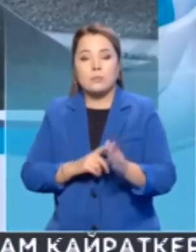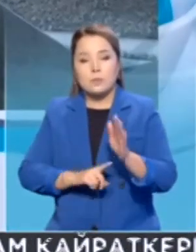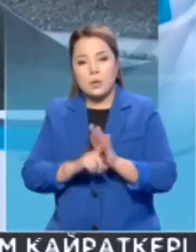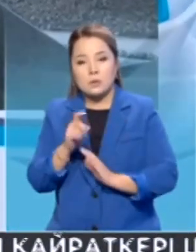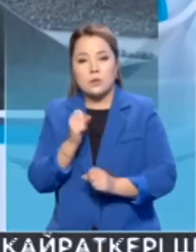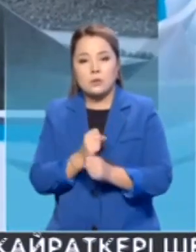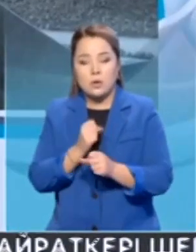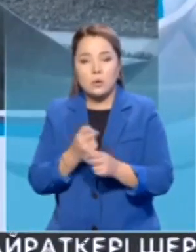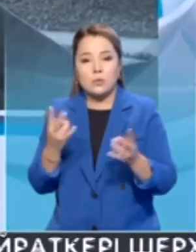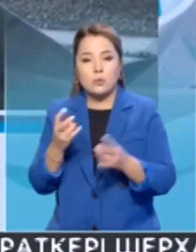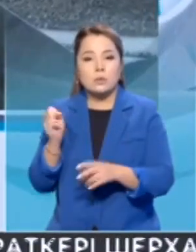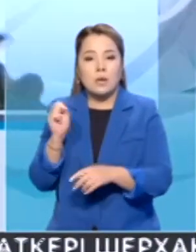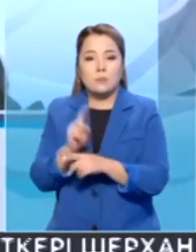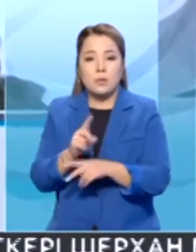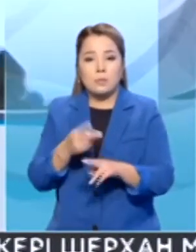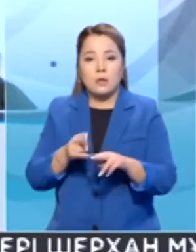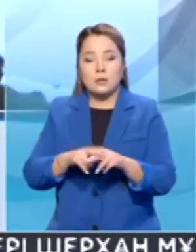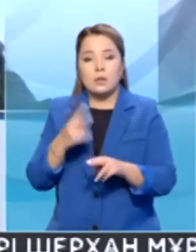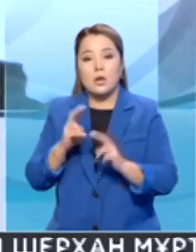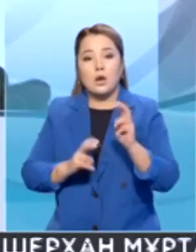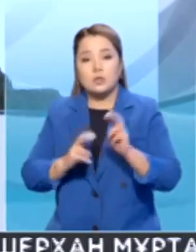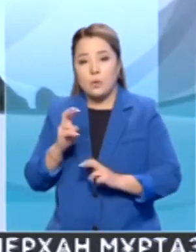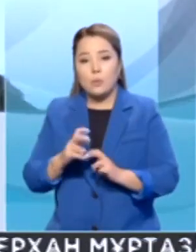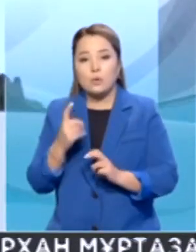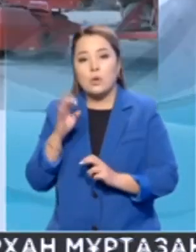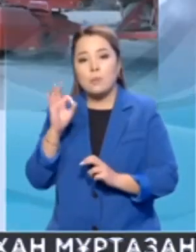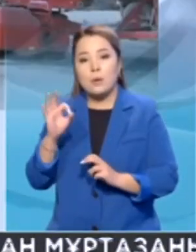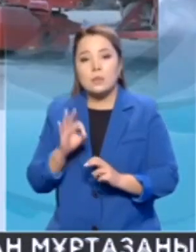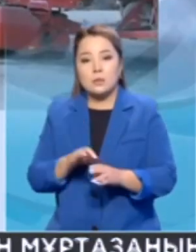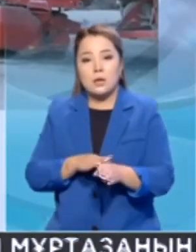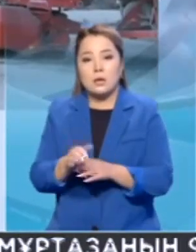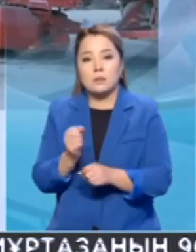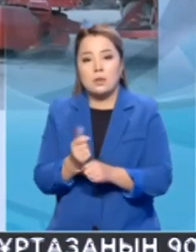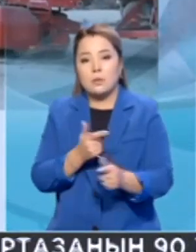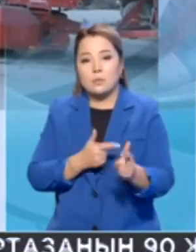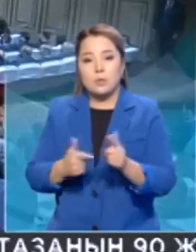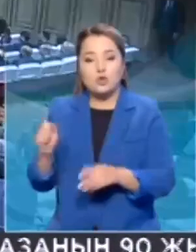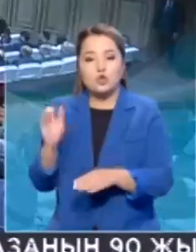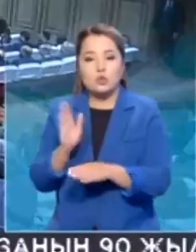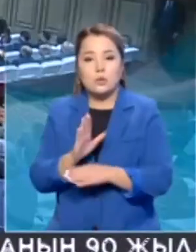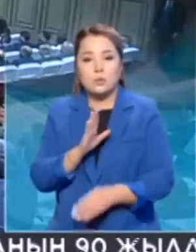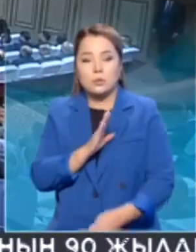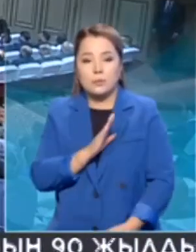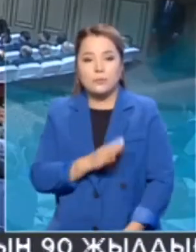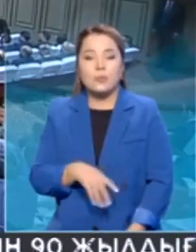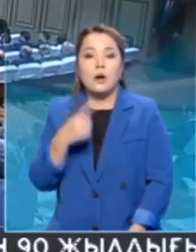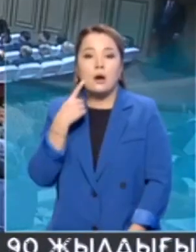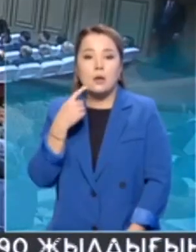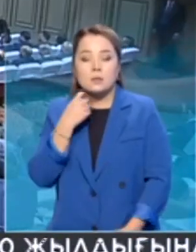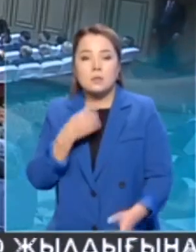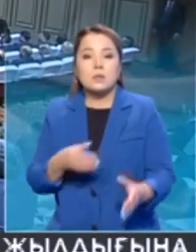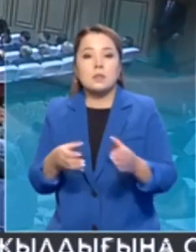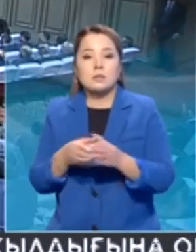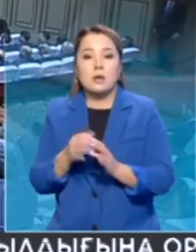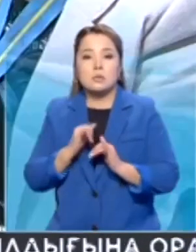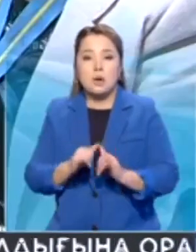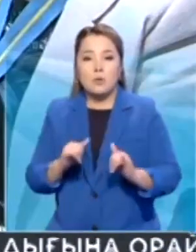тапсырды. Сонымен өңірдегі 2 зауытты 100% іске қосу жүктеліп отыр. Қант саласын